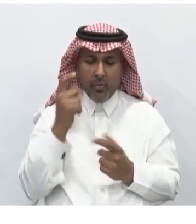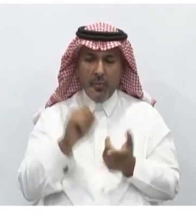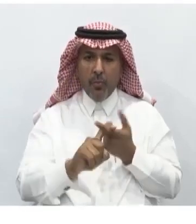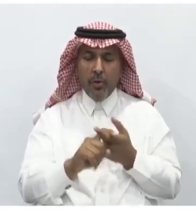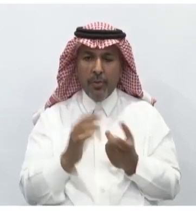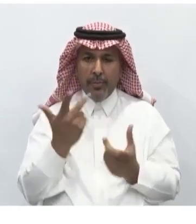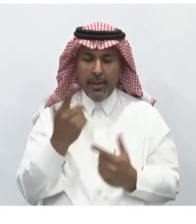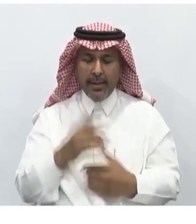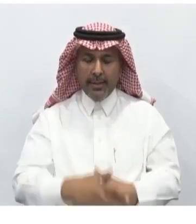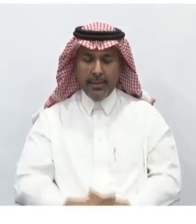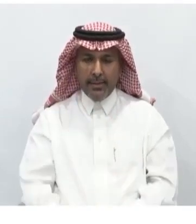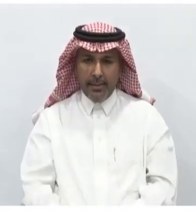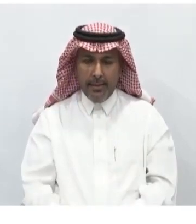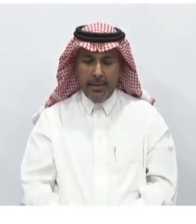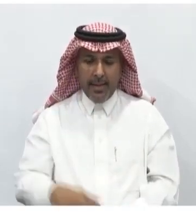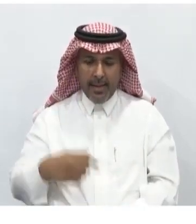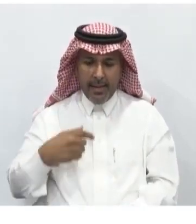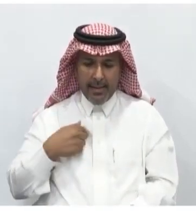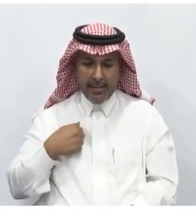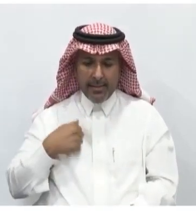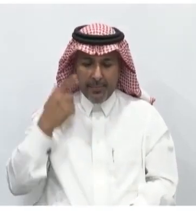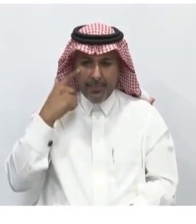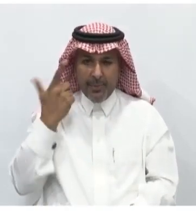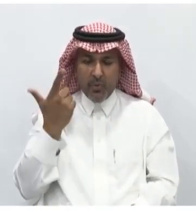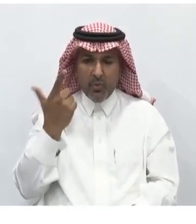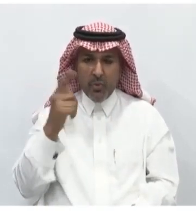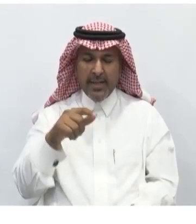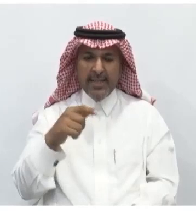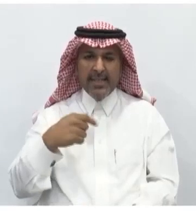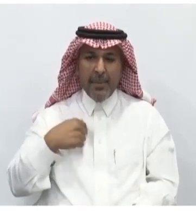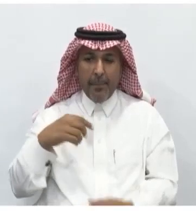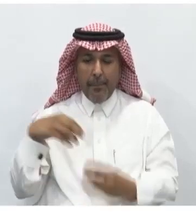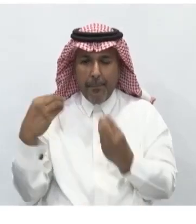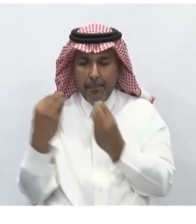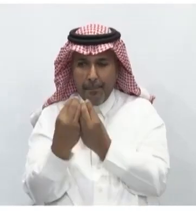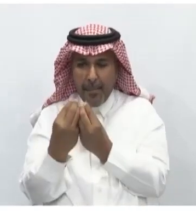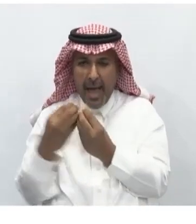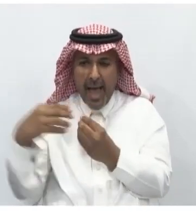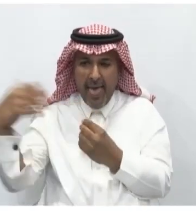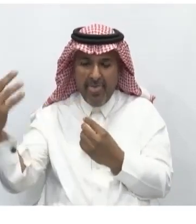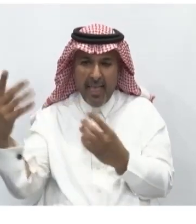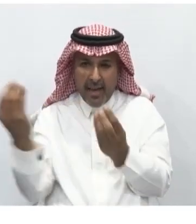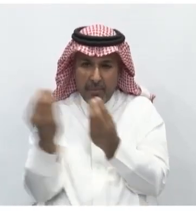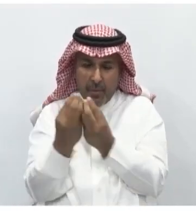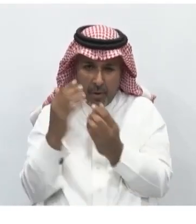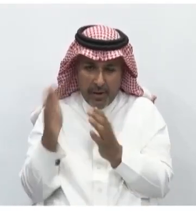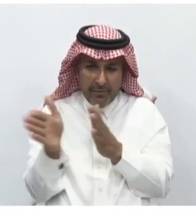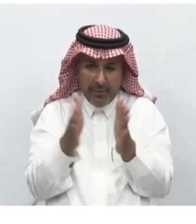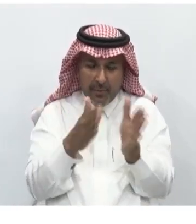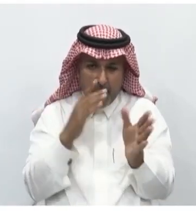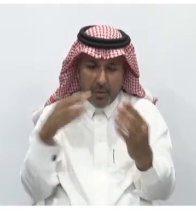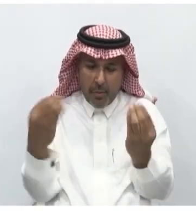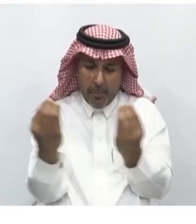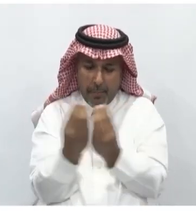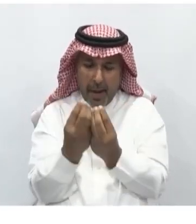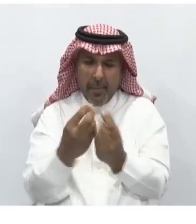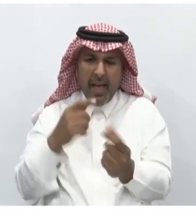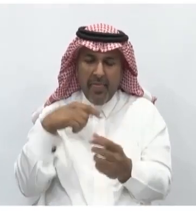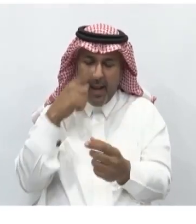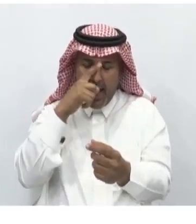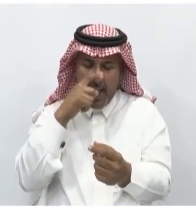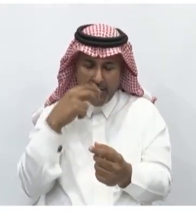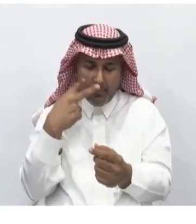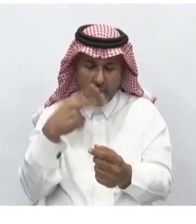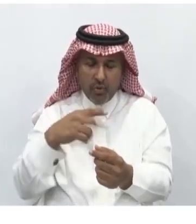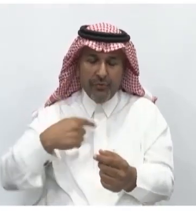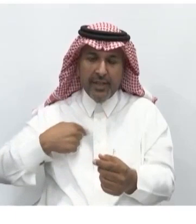الصيغة. يتكون اسم الملح المائي من اسم المركب متبوعًا بمقطع يدل على عدد جزيئات الماء المرتبطة